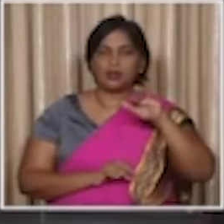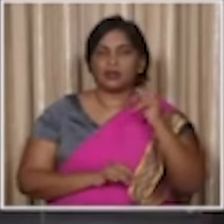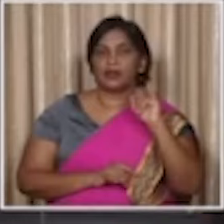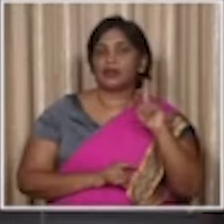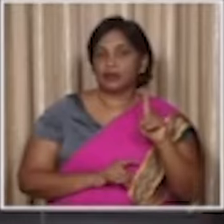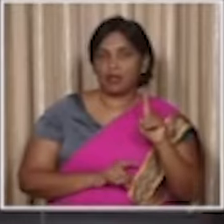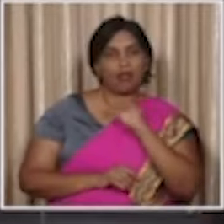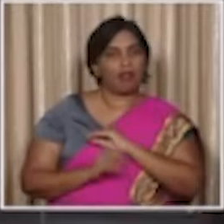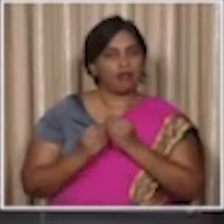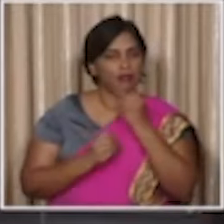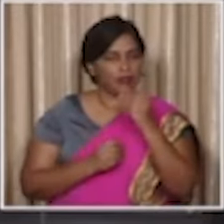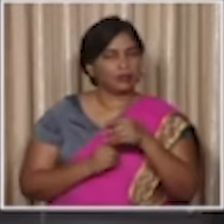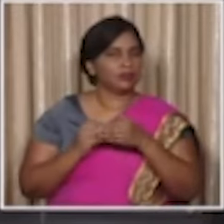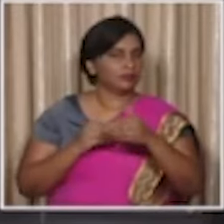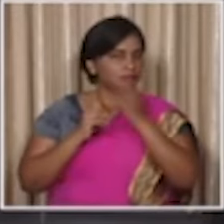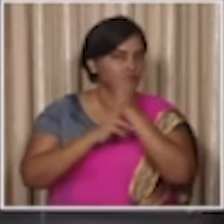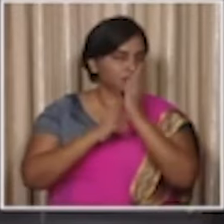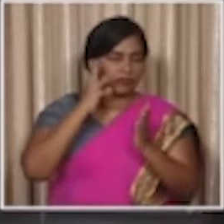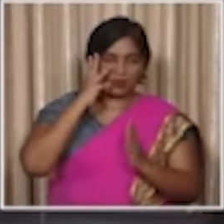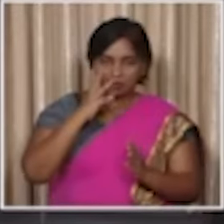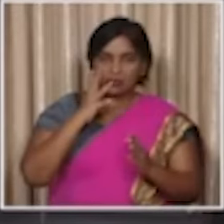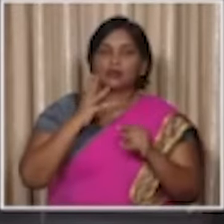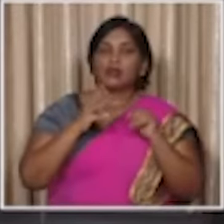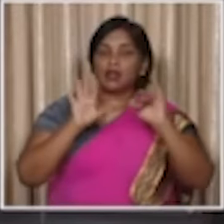635961කට ප්‍රතිලාභ ලබා දුන්න මේ කාණ්ඩ තුන යටතේ ඒක